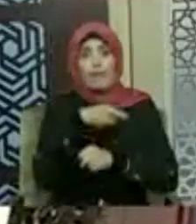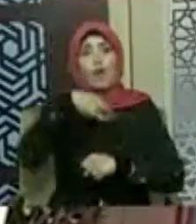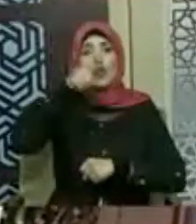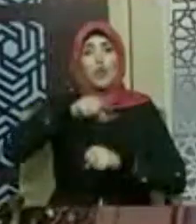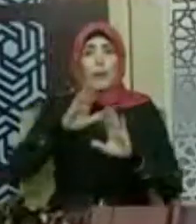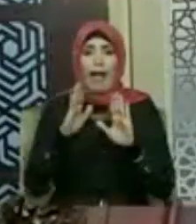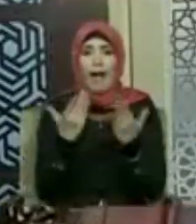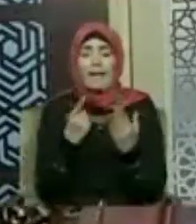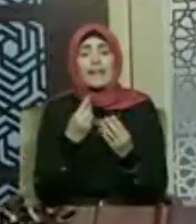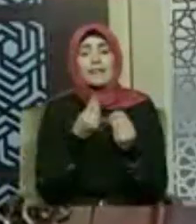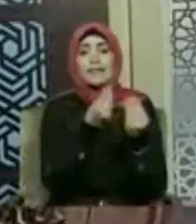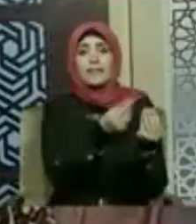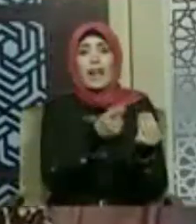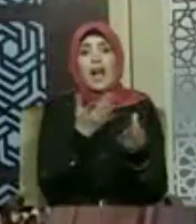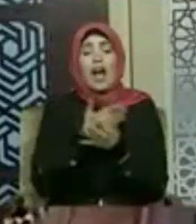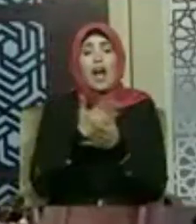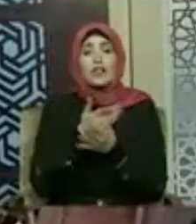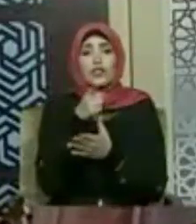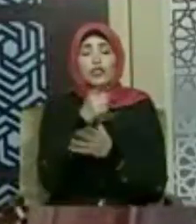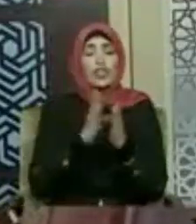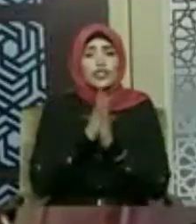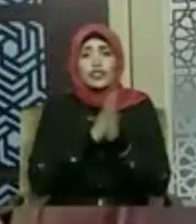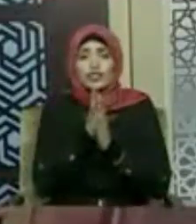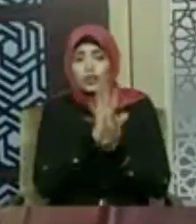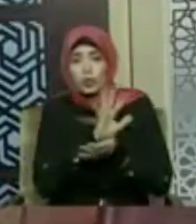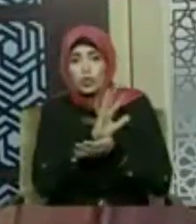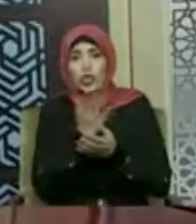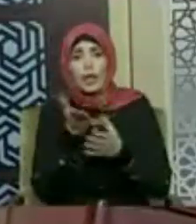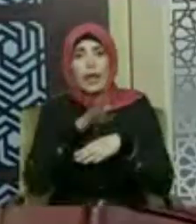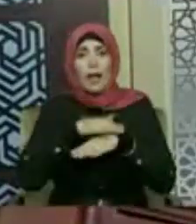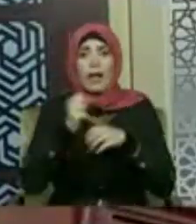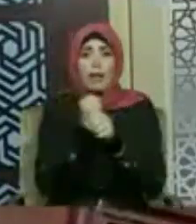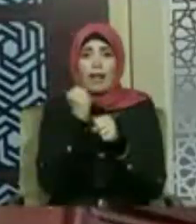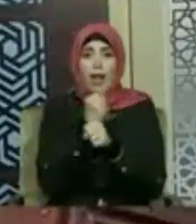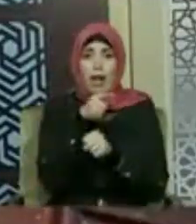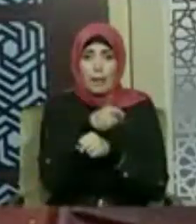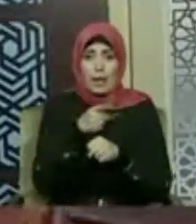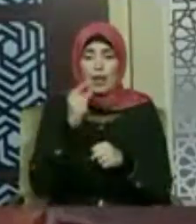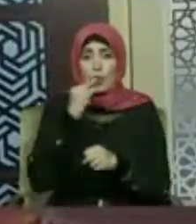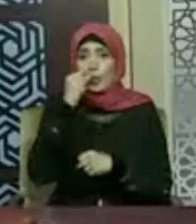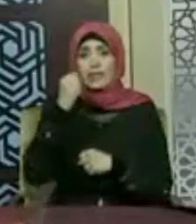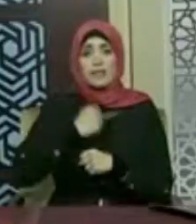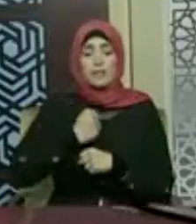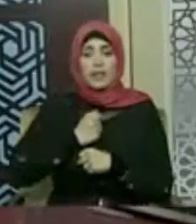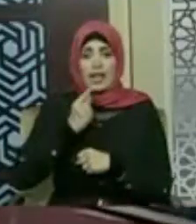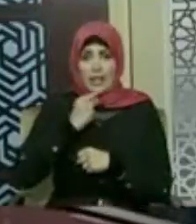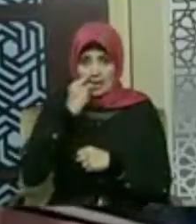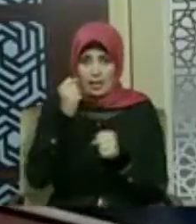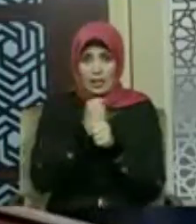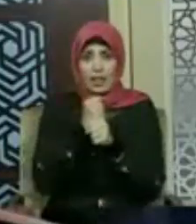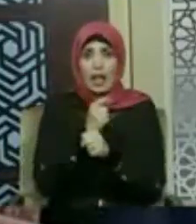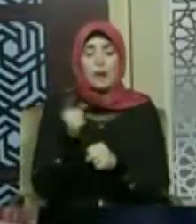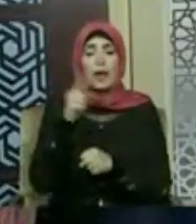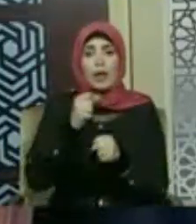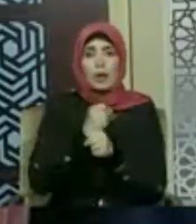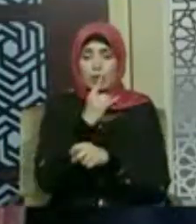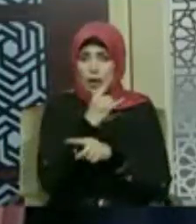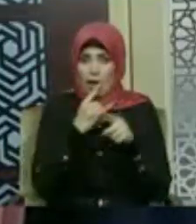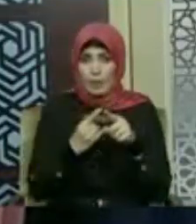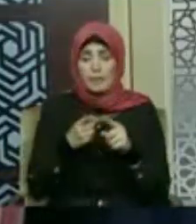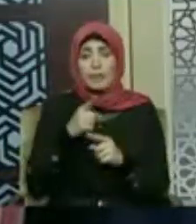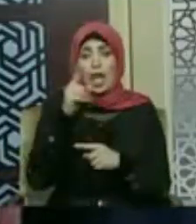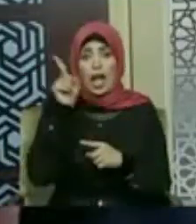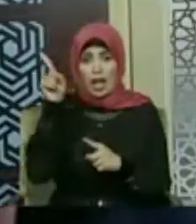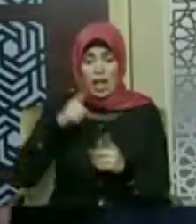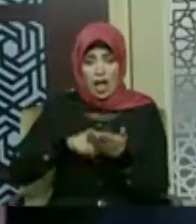العمل، وديننا دين العمل ودين الإتقان. إن الله يحب إذا عمل أحدكم عملا